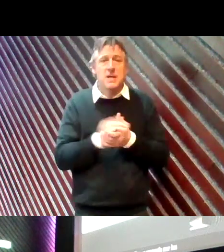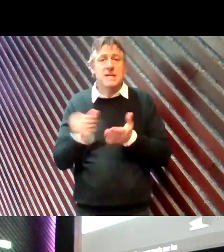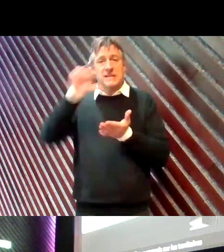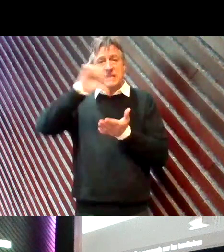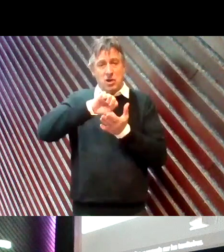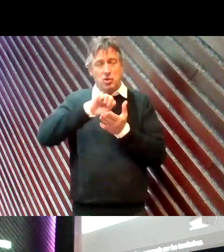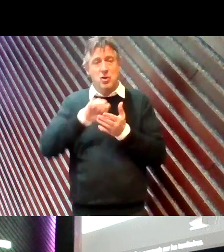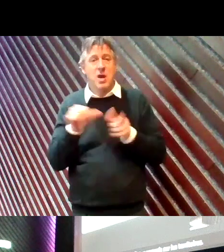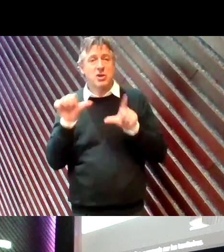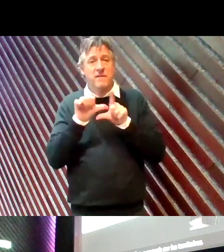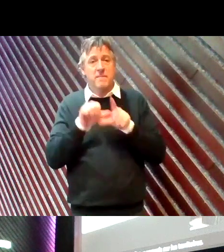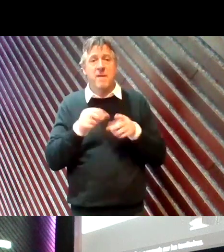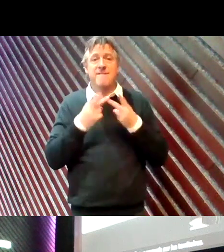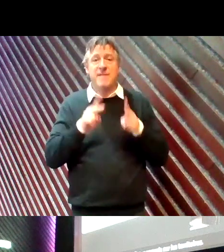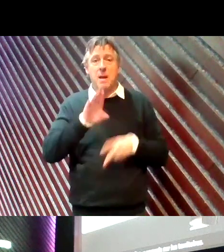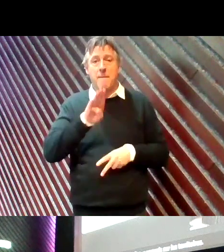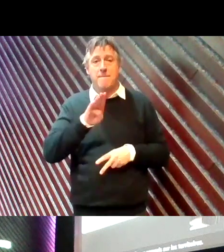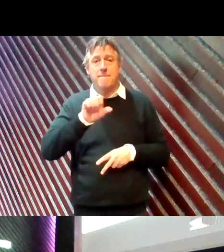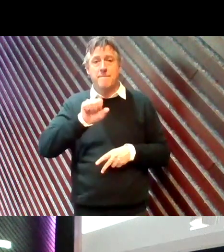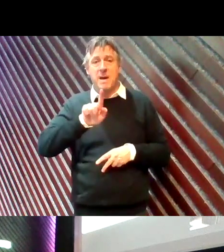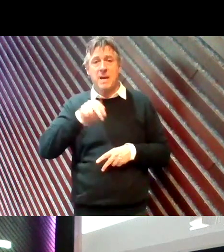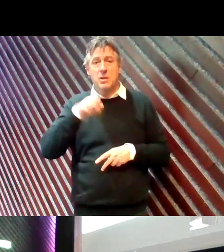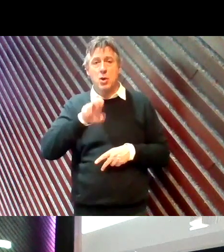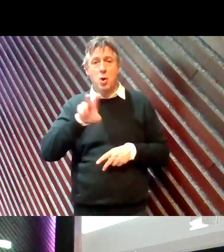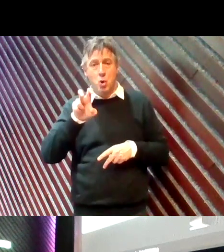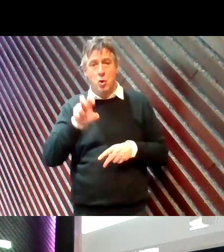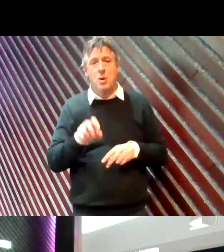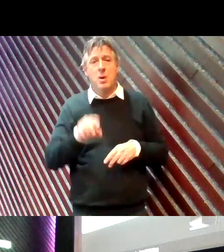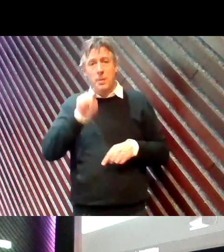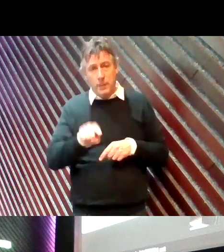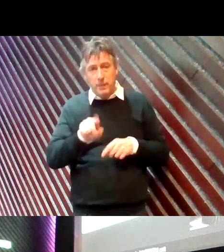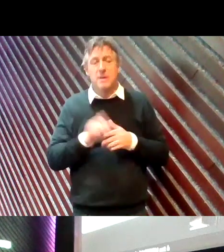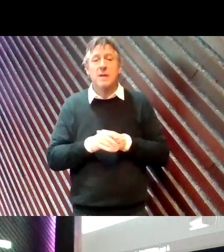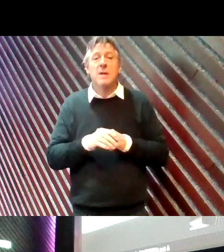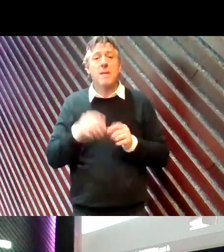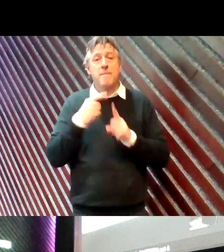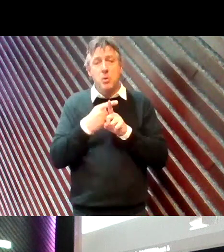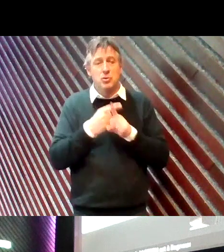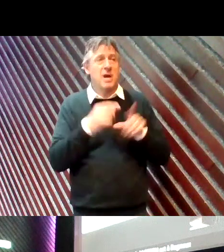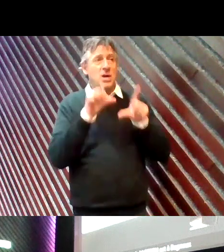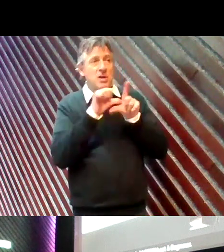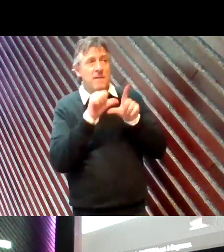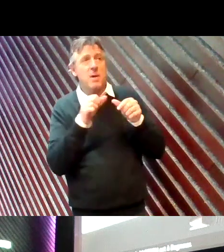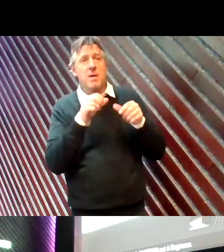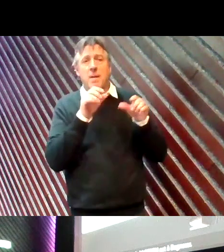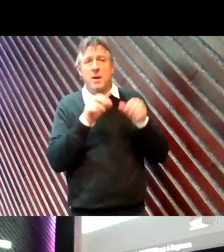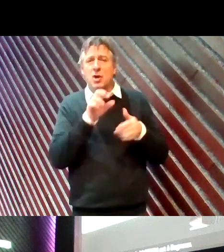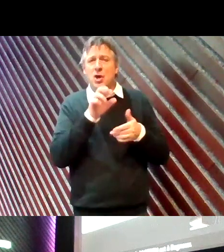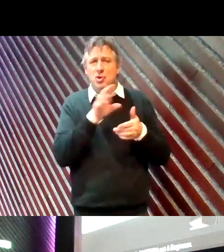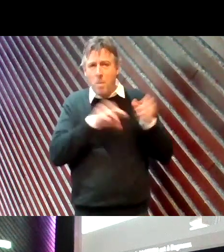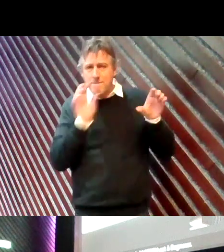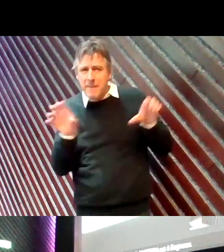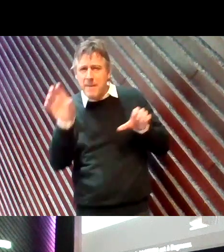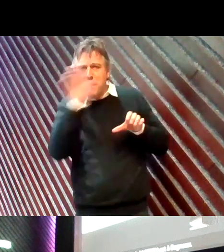l'AGFIP qui est situé à Bagneux, mais aussi dans les territoires des délégations régionales qui sont au plus proche des entreprises et au plus proche des personnes en situation de